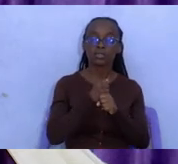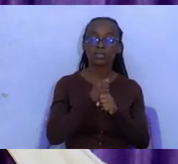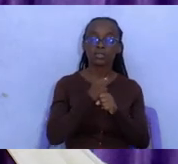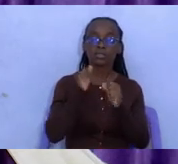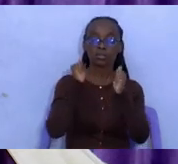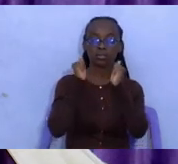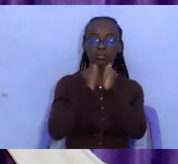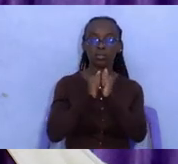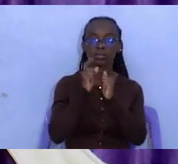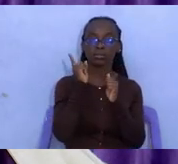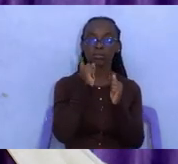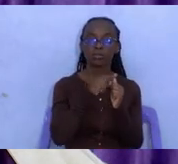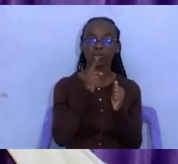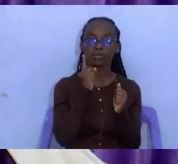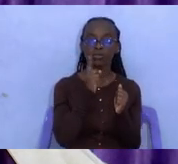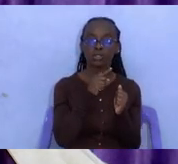Miaka 10 imeisha.